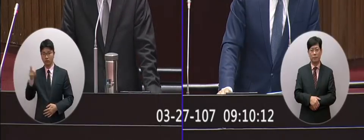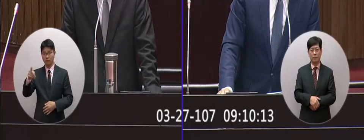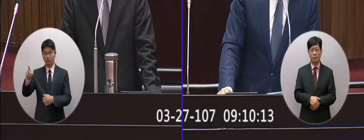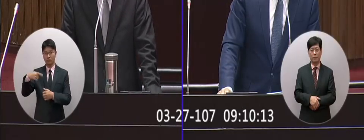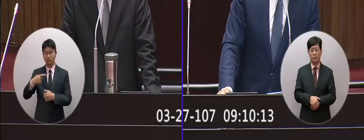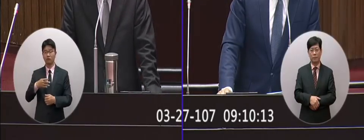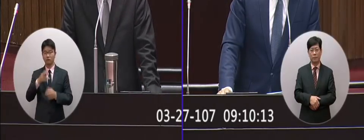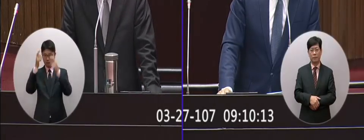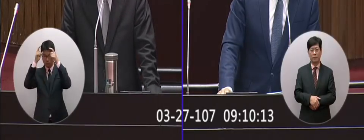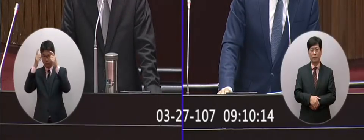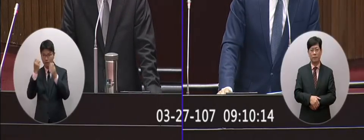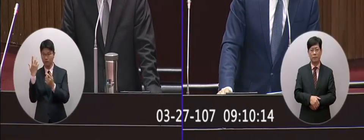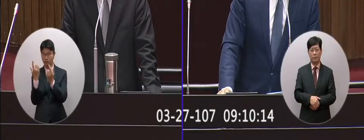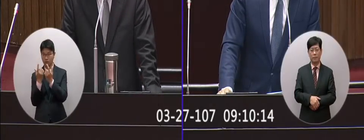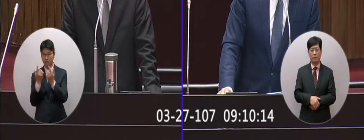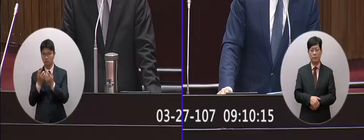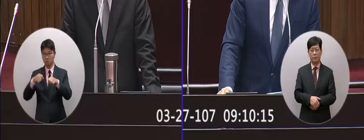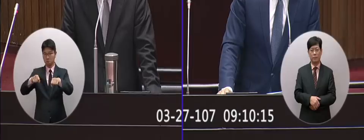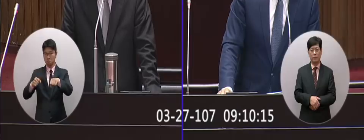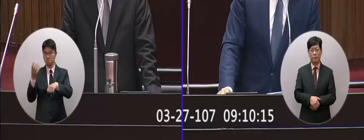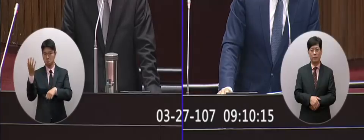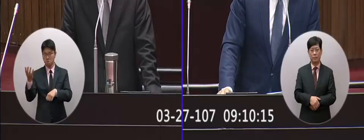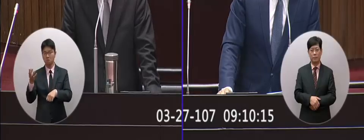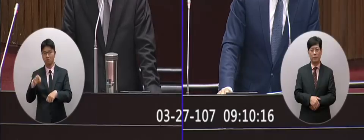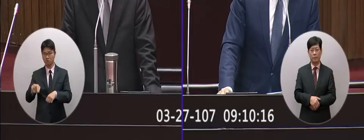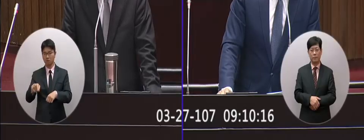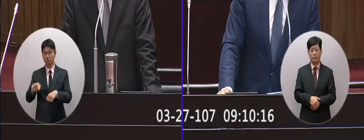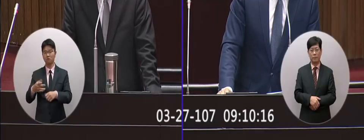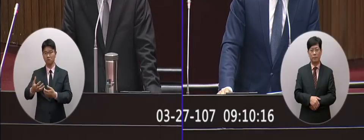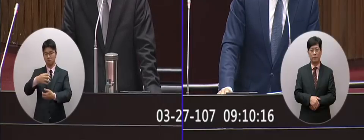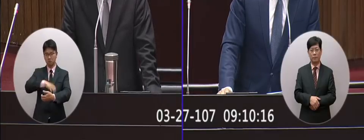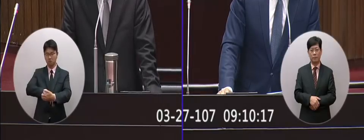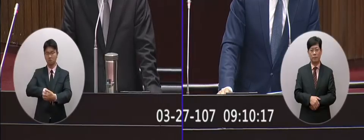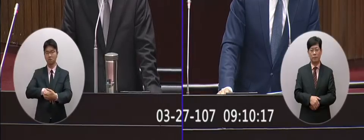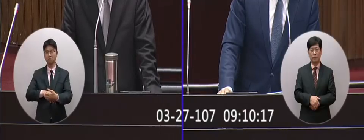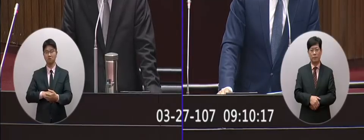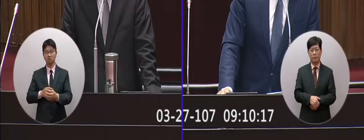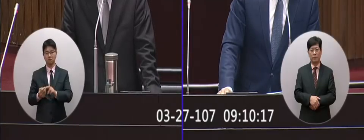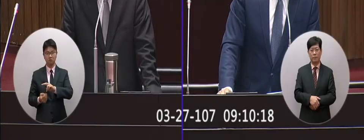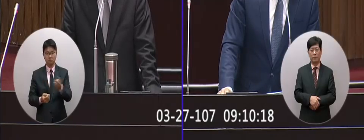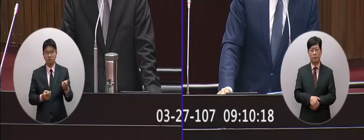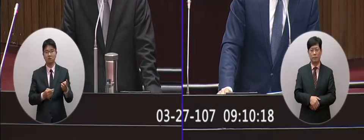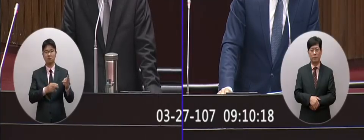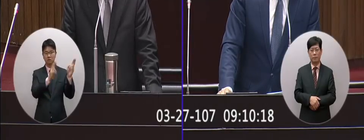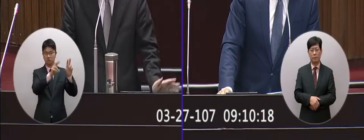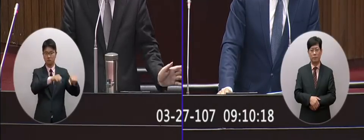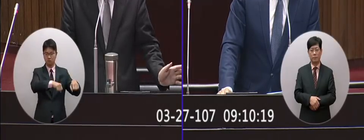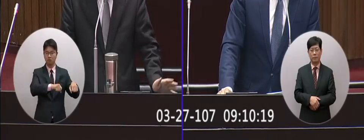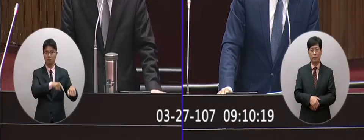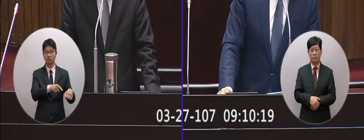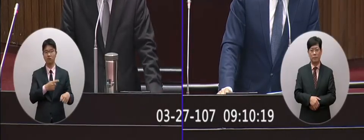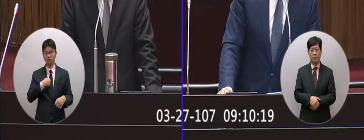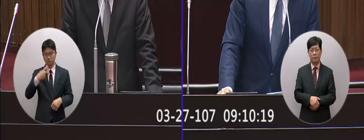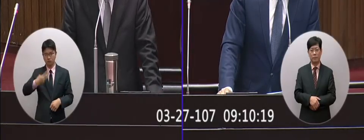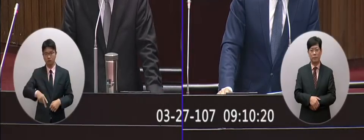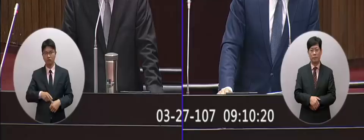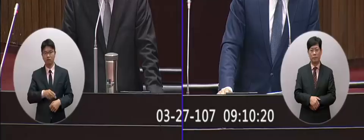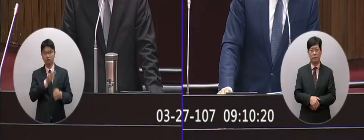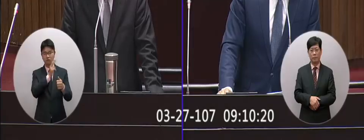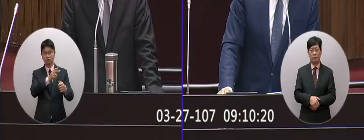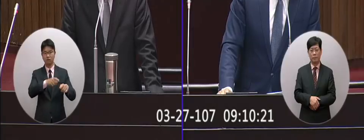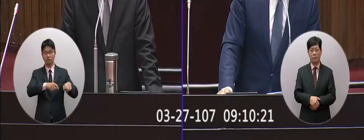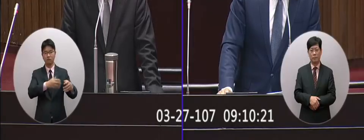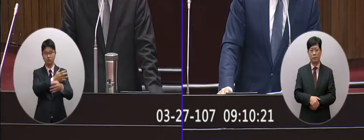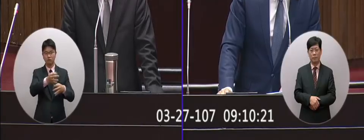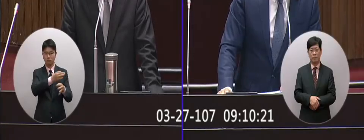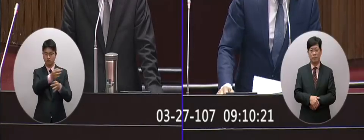雄或是新北摩托车比较多的地方也应该列为示范优先的城市，这个 我会请经济部来